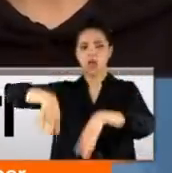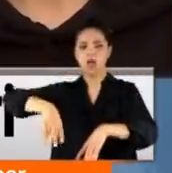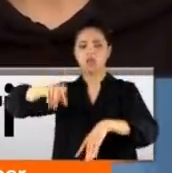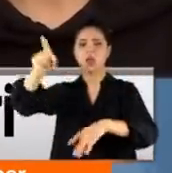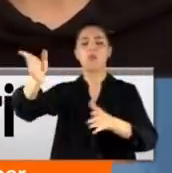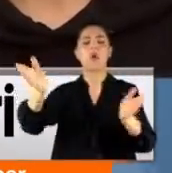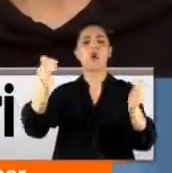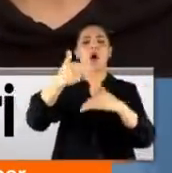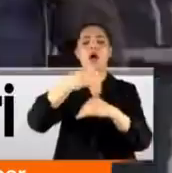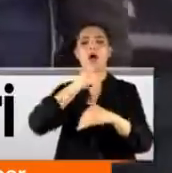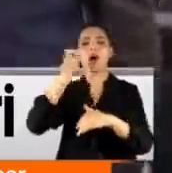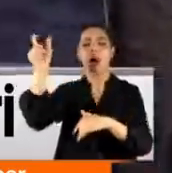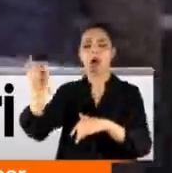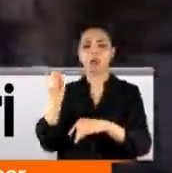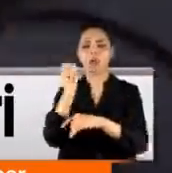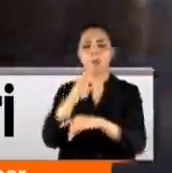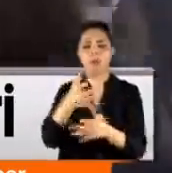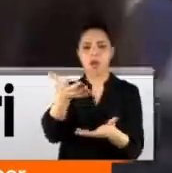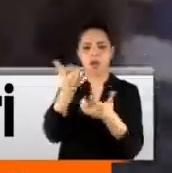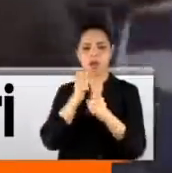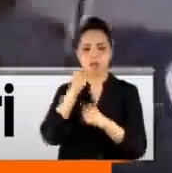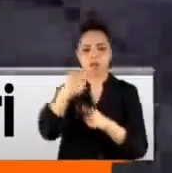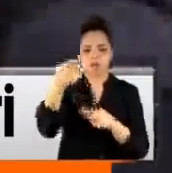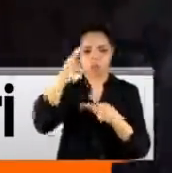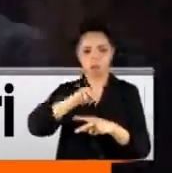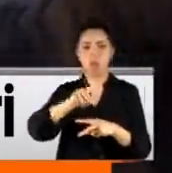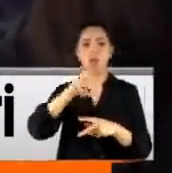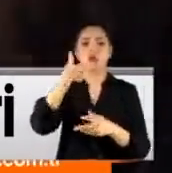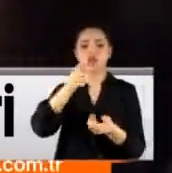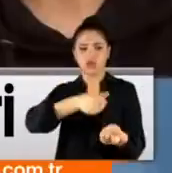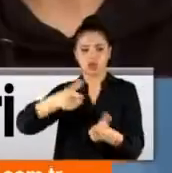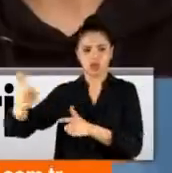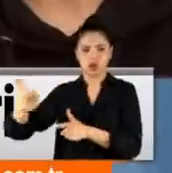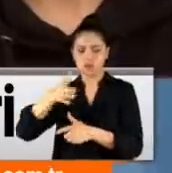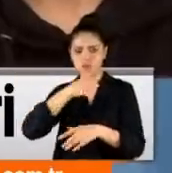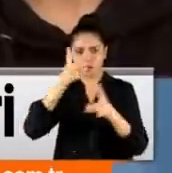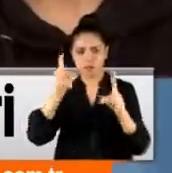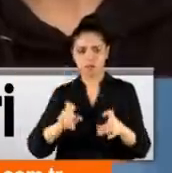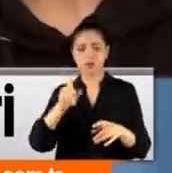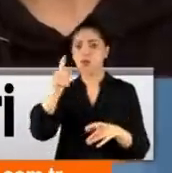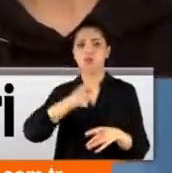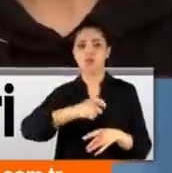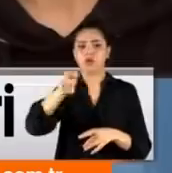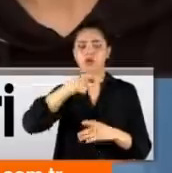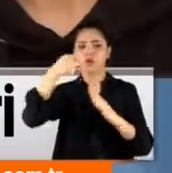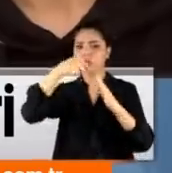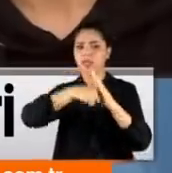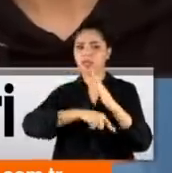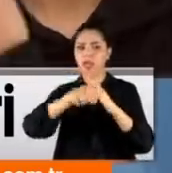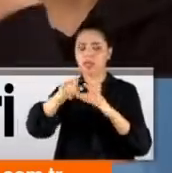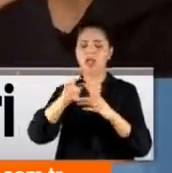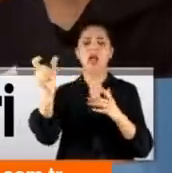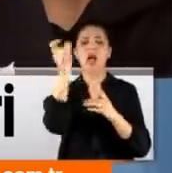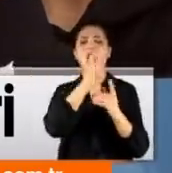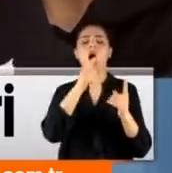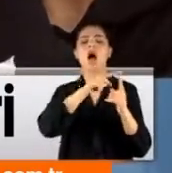almış, götürmüş eve. Merve Nur'un ölüsünü taşıdığınızı biliyor muydun? Hayır. Vahşi cinayetin kan donduran detayları aylar